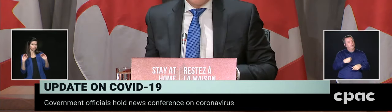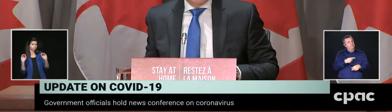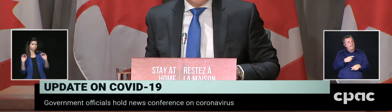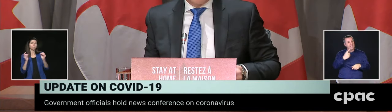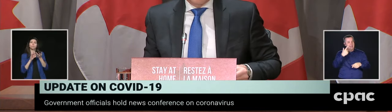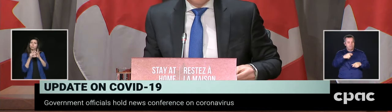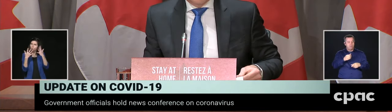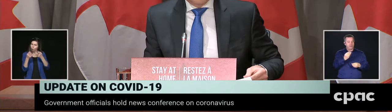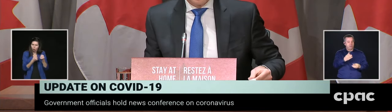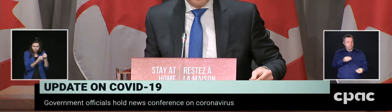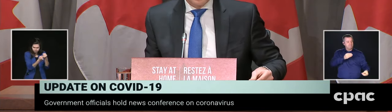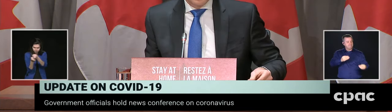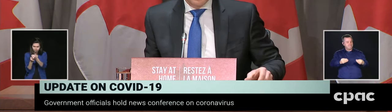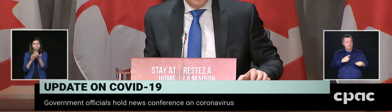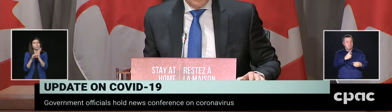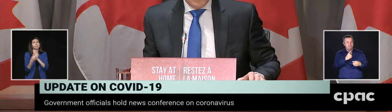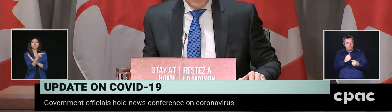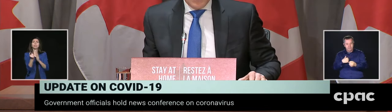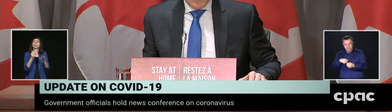the recovery to come.